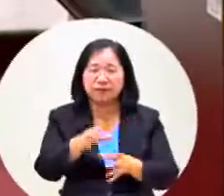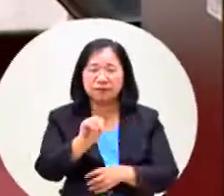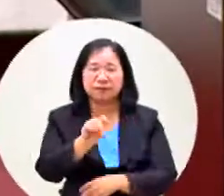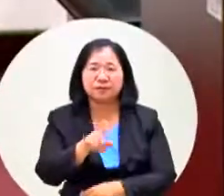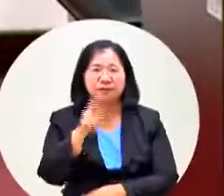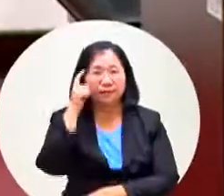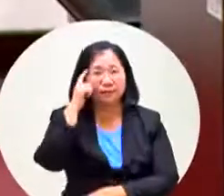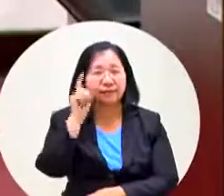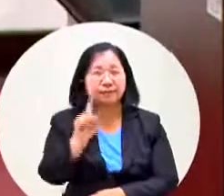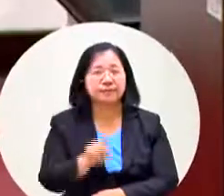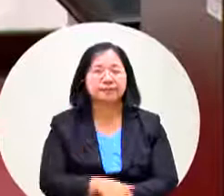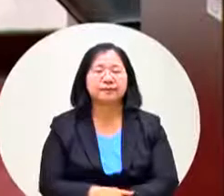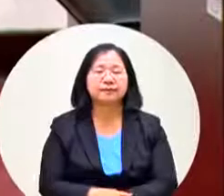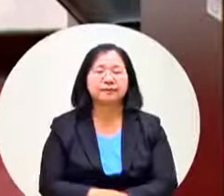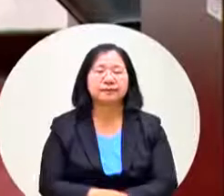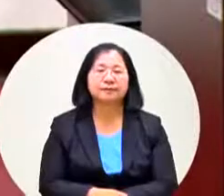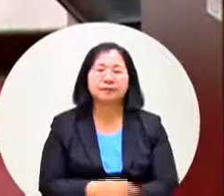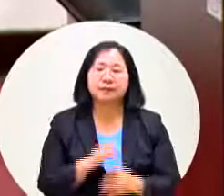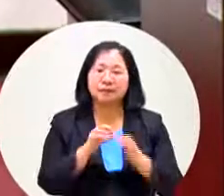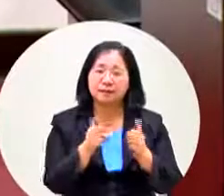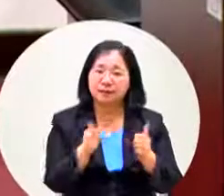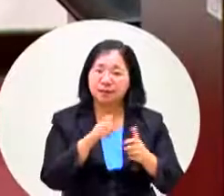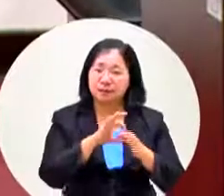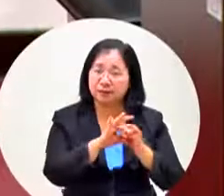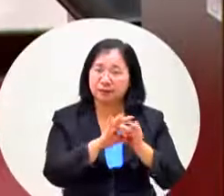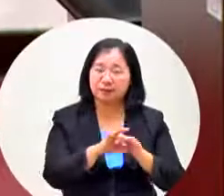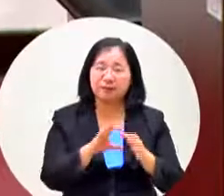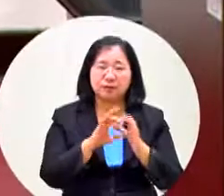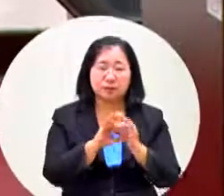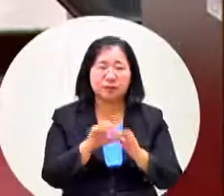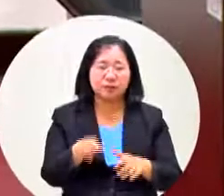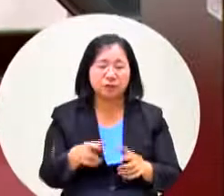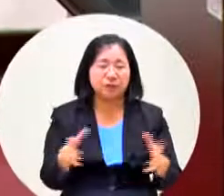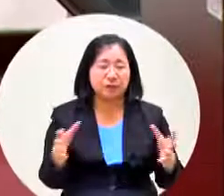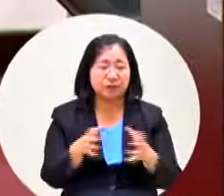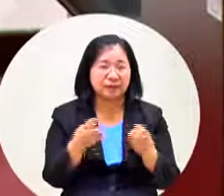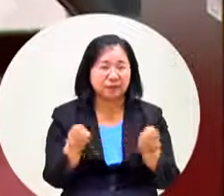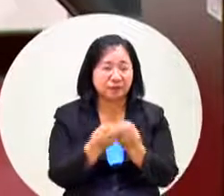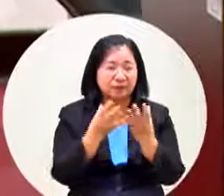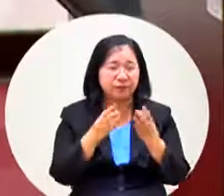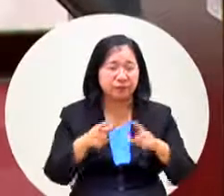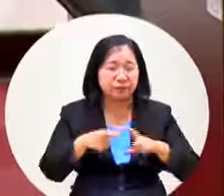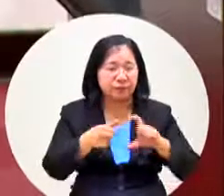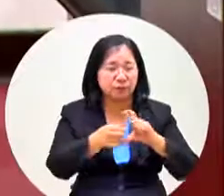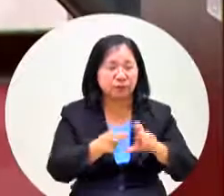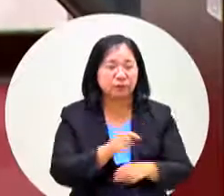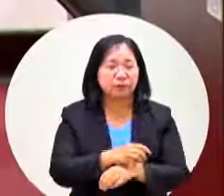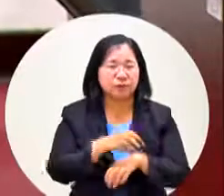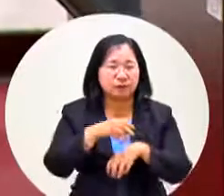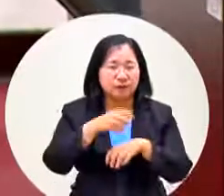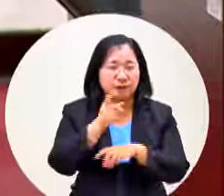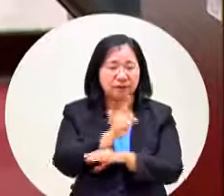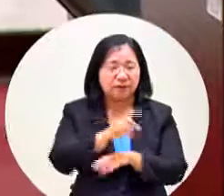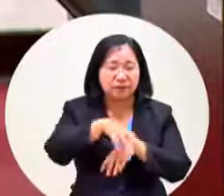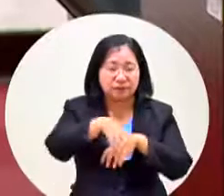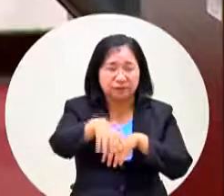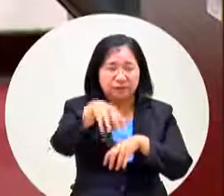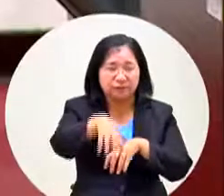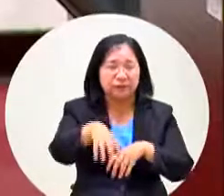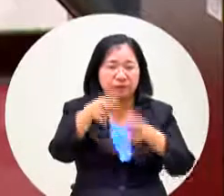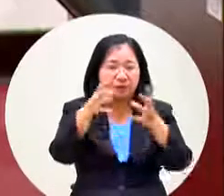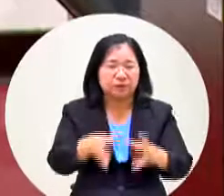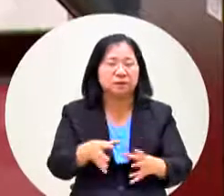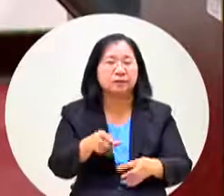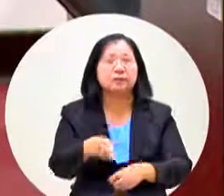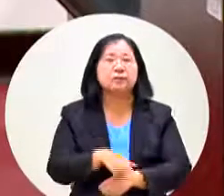边你的看法是怎么样？我同意你未来底下设立这个消防分队吗？消防局， 消